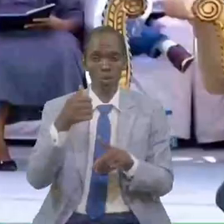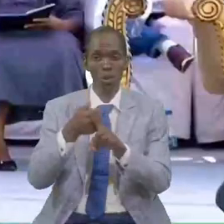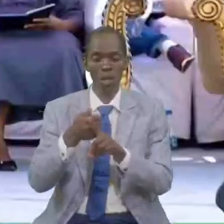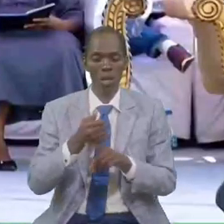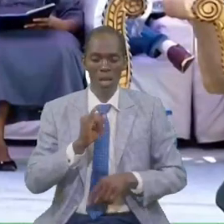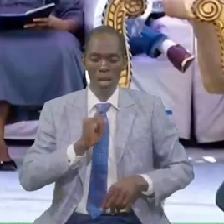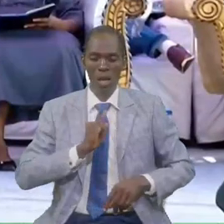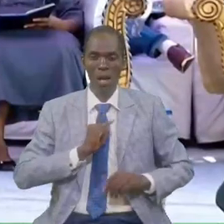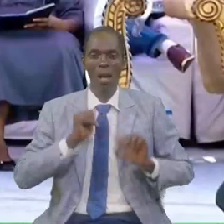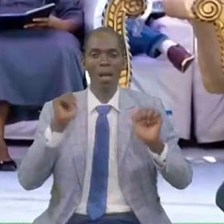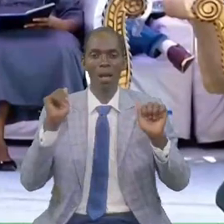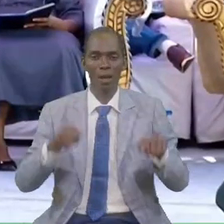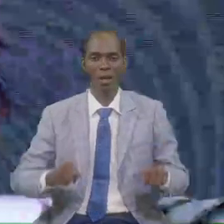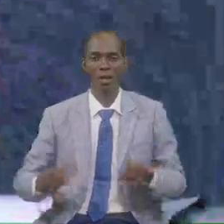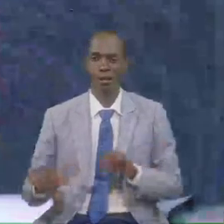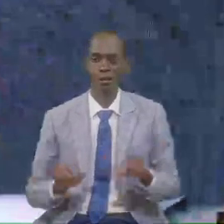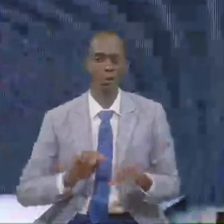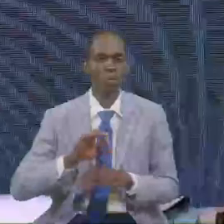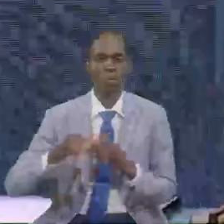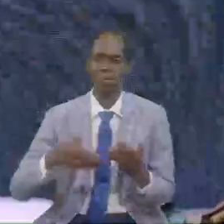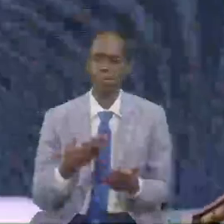je puis tout.